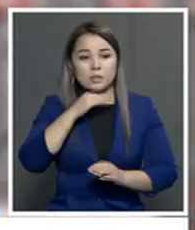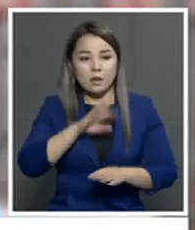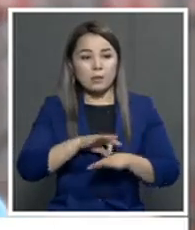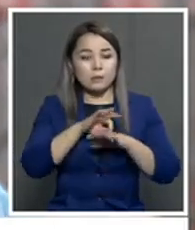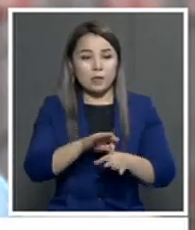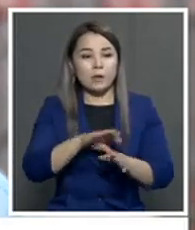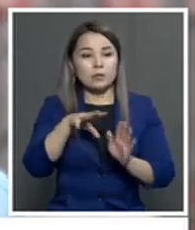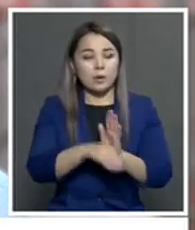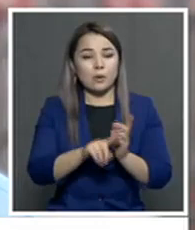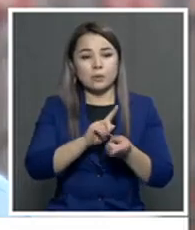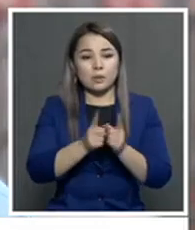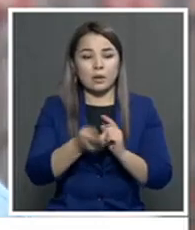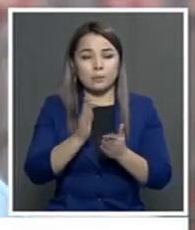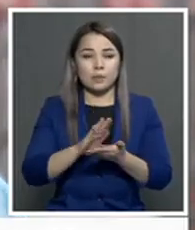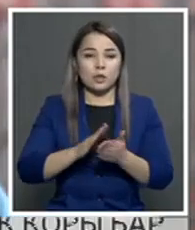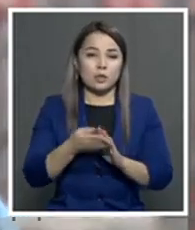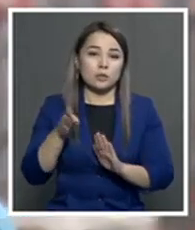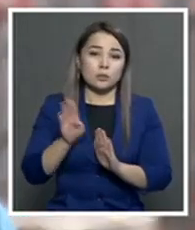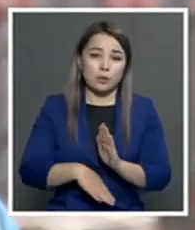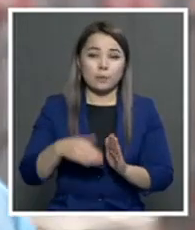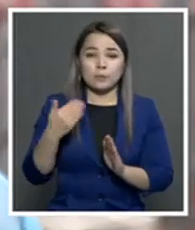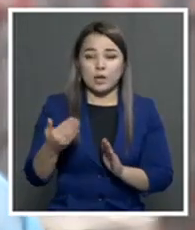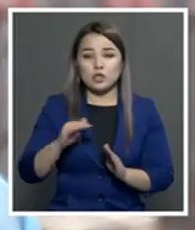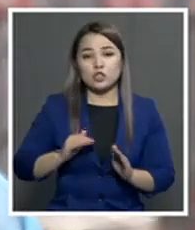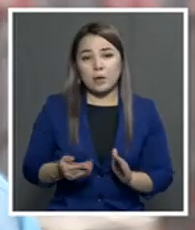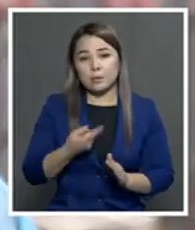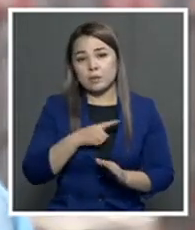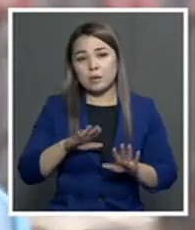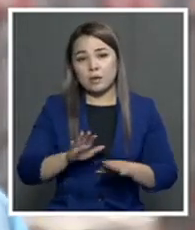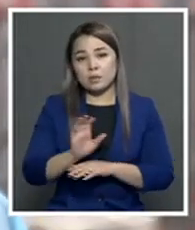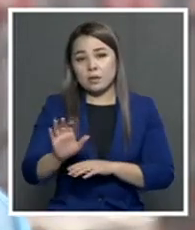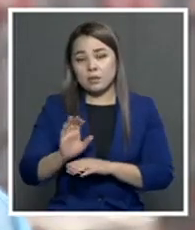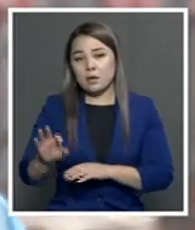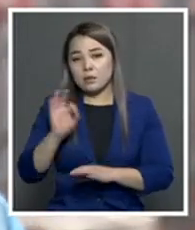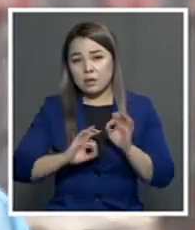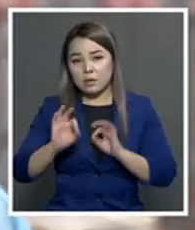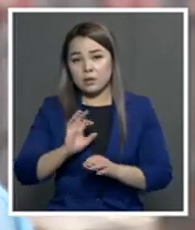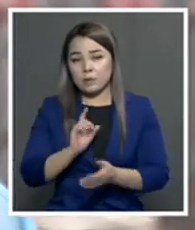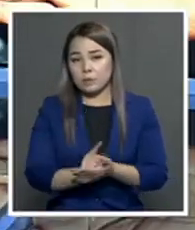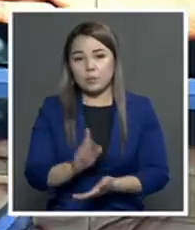ісіне өзгеріс енді. Мәселен, жағдай қиындап жатса, жекеменшік дәріханаларға да дәрі жеткіземіз.